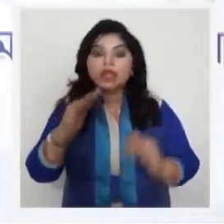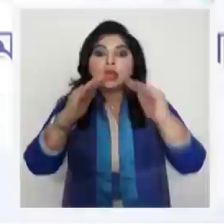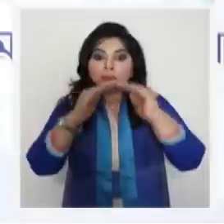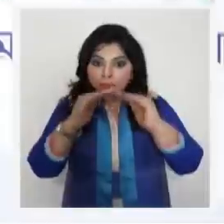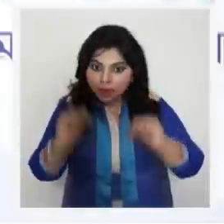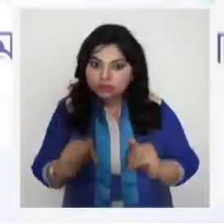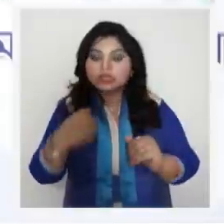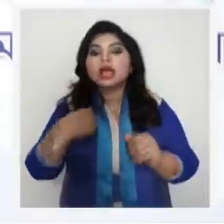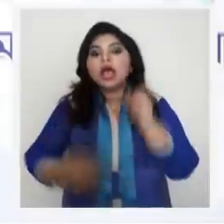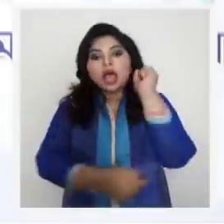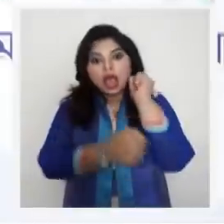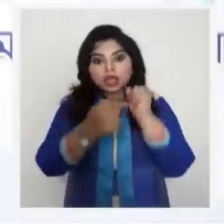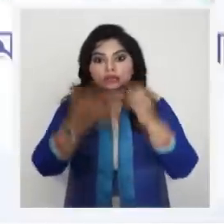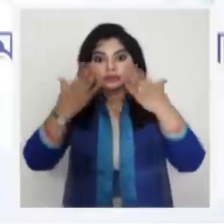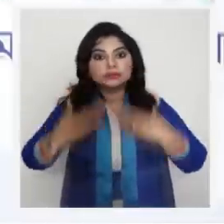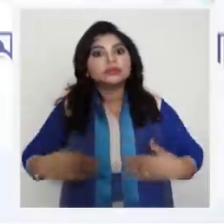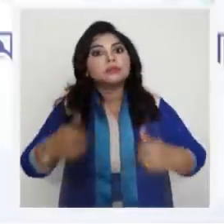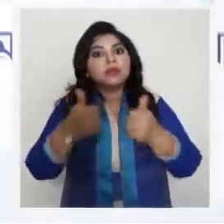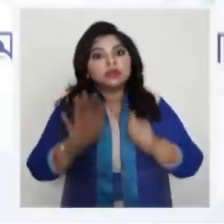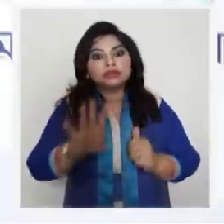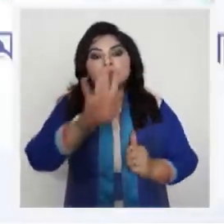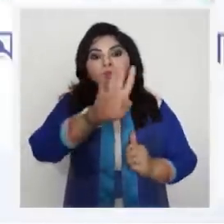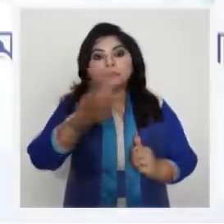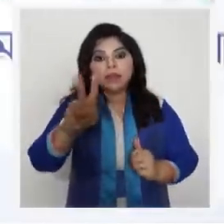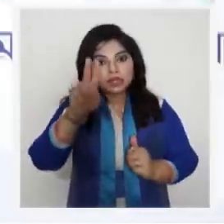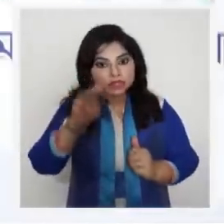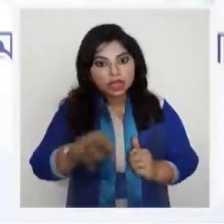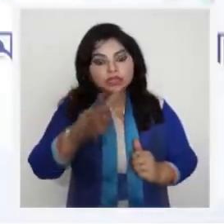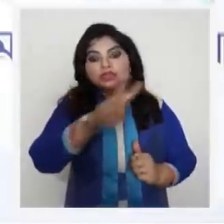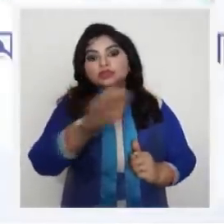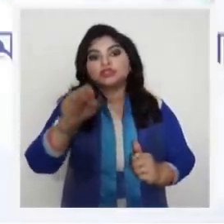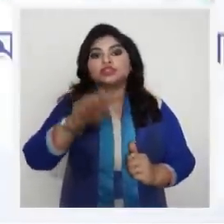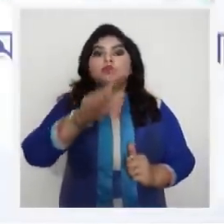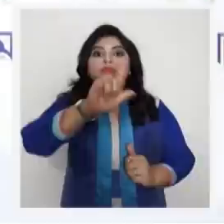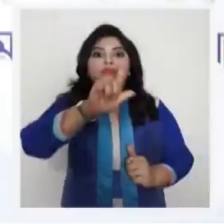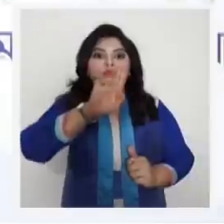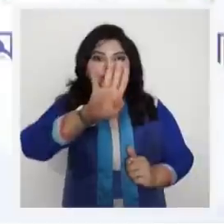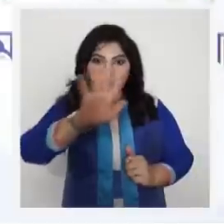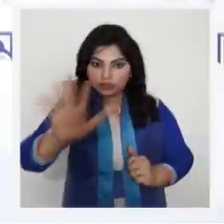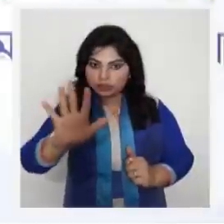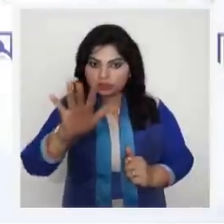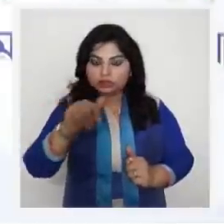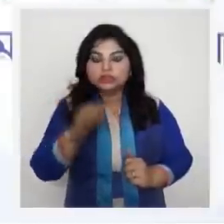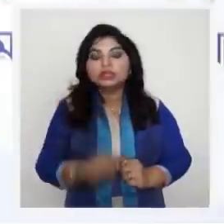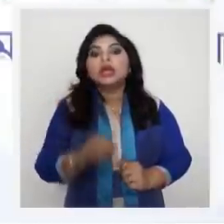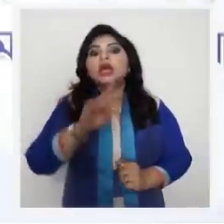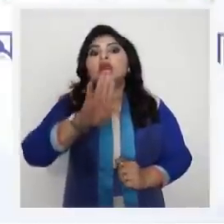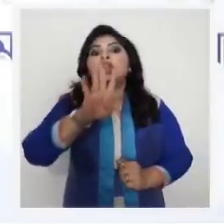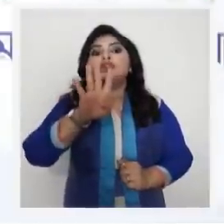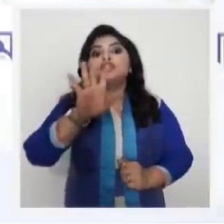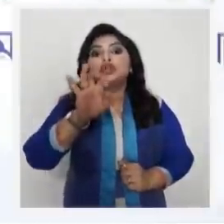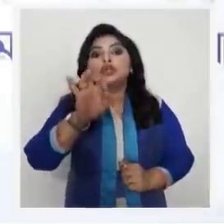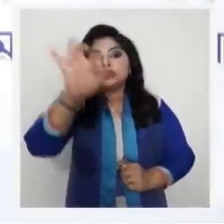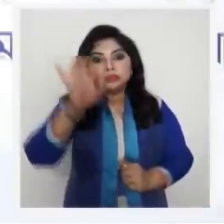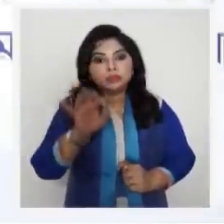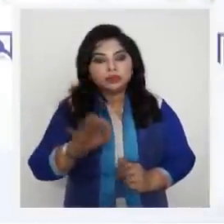24 ঘন্টায় সুস্থ হয়েছে 2,781 জন হাসপাতাল এবং বাসায় সহ। এ পর্যন্ত সুস্থ